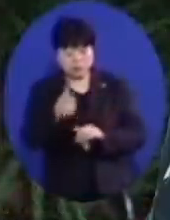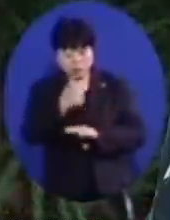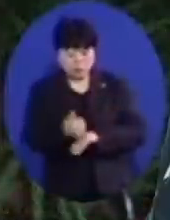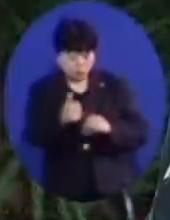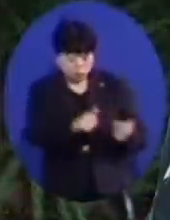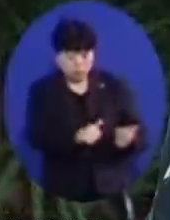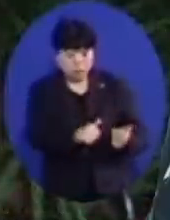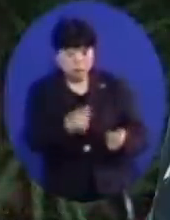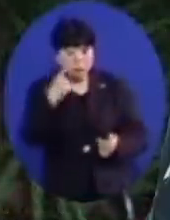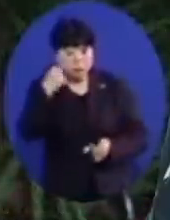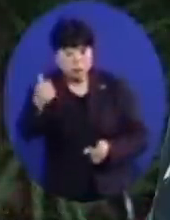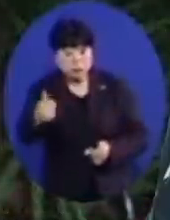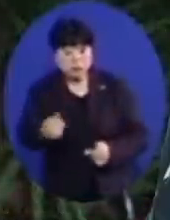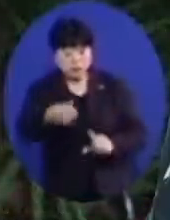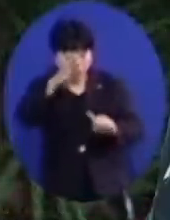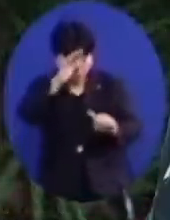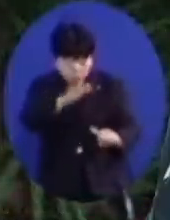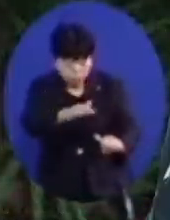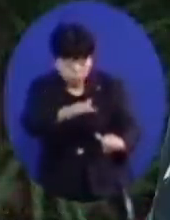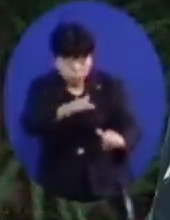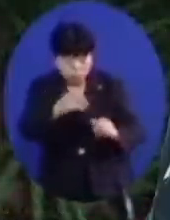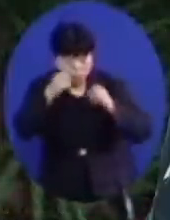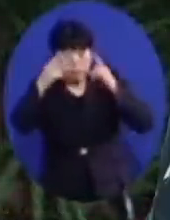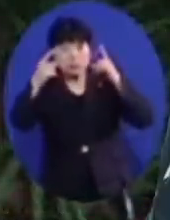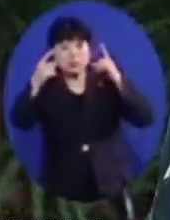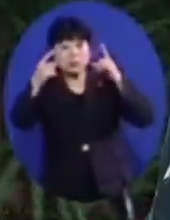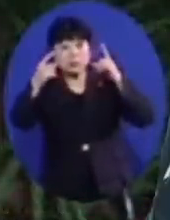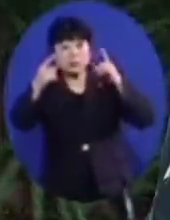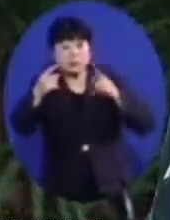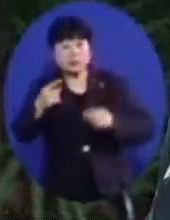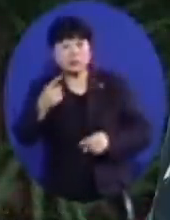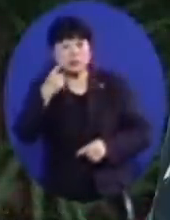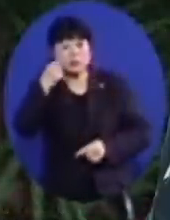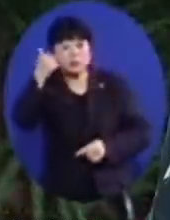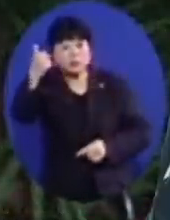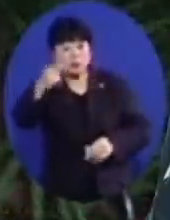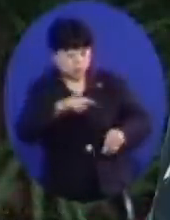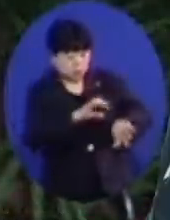떴는데 목사님이 안수를 하고 난 다음에 눈을 뜯다 보니까